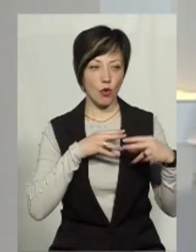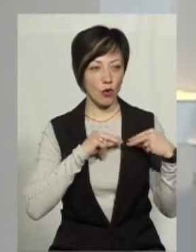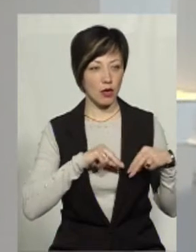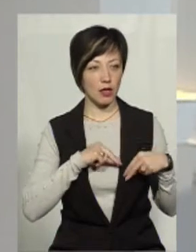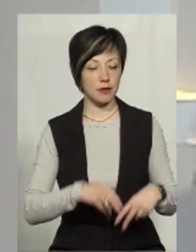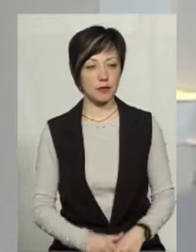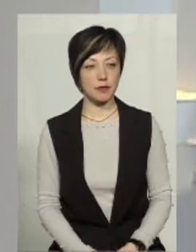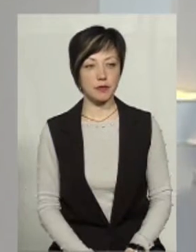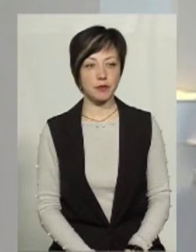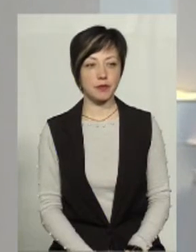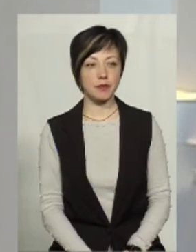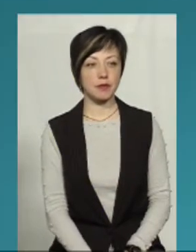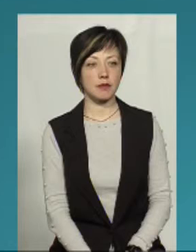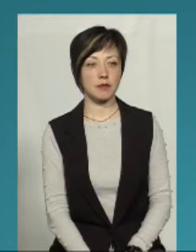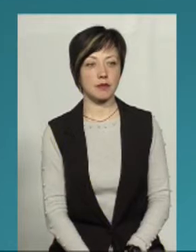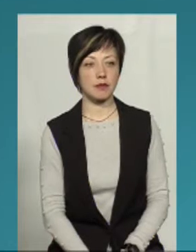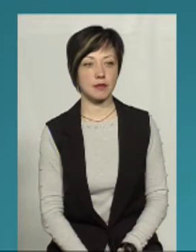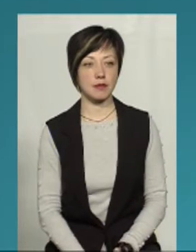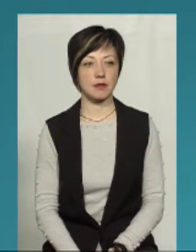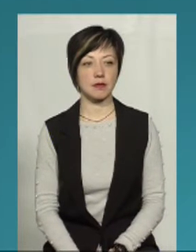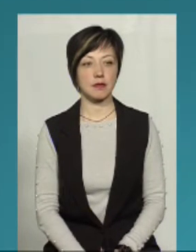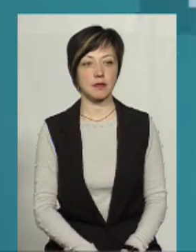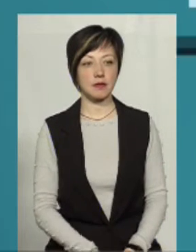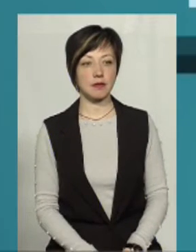колеги Михайла Жили.